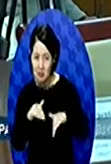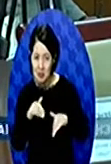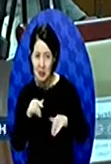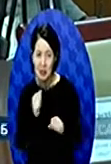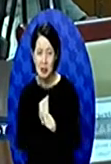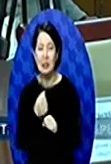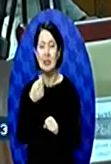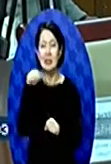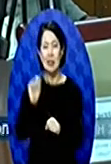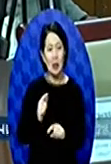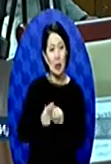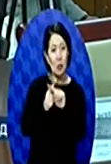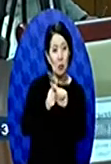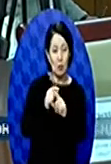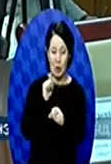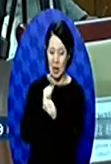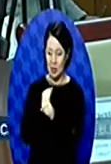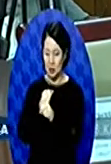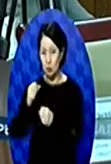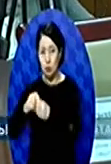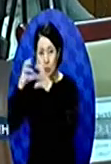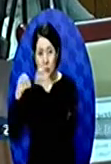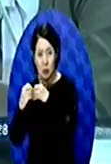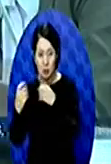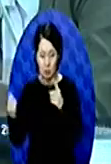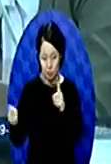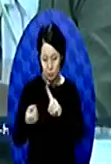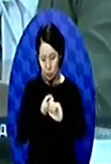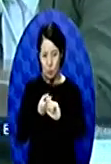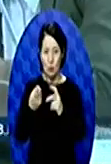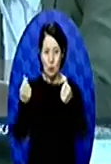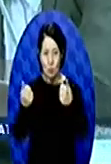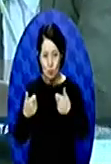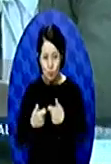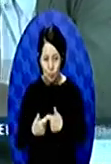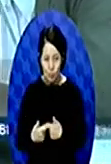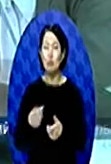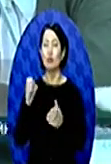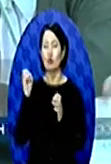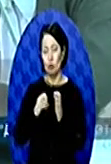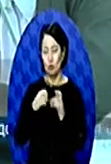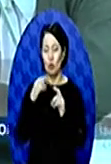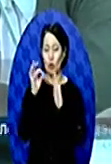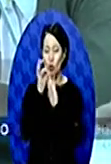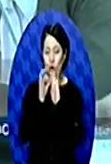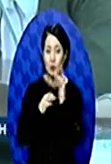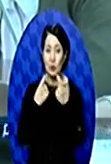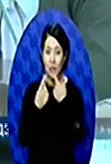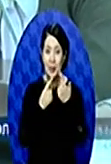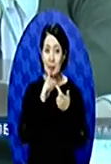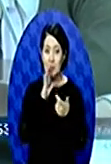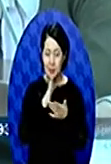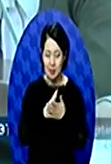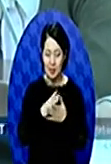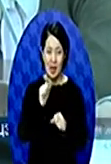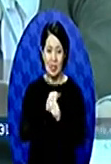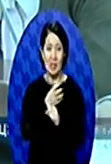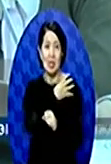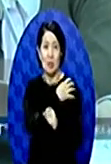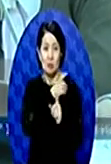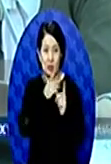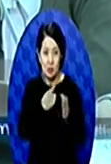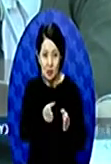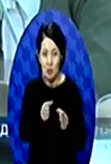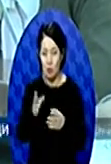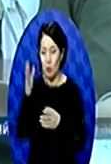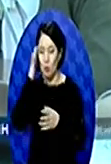хөдөлмөрийн хөлсийг уйлдуулдаг байх асуудал зөвшөлтслийн үеэр яригдхан тодорхой байна. Үүнээс гадна хариуцлагын тогтолцоог бодлоготой нь ууч хөрөнгө мөнгө шаардахгүй